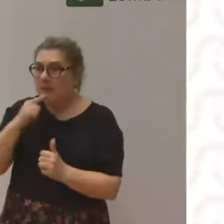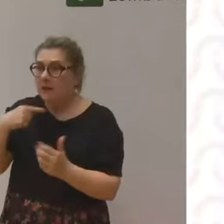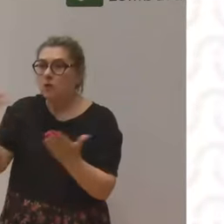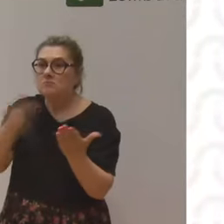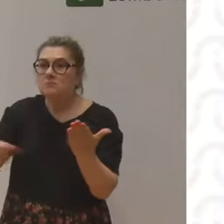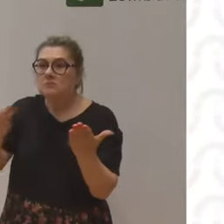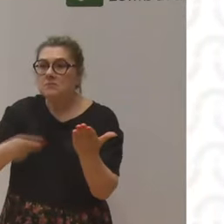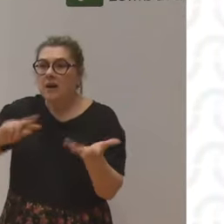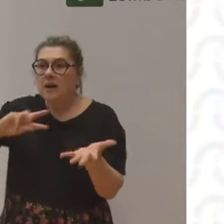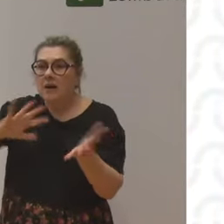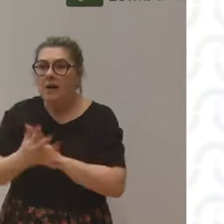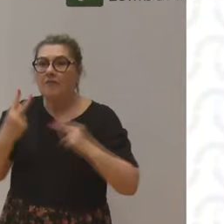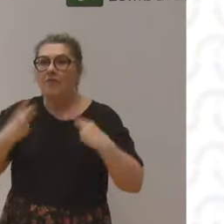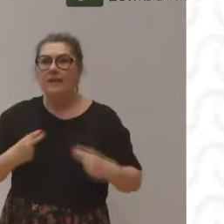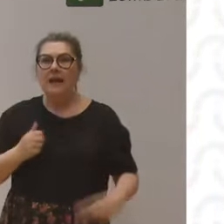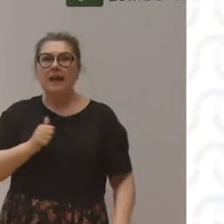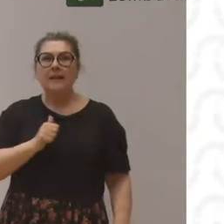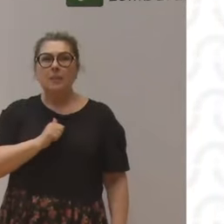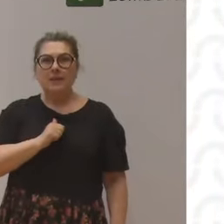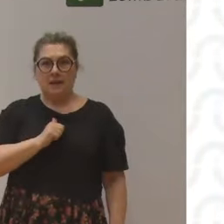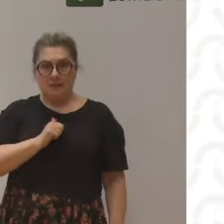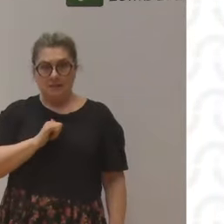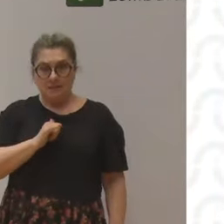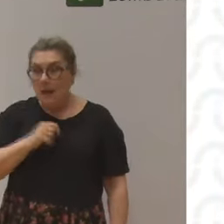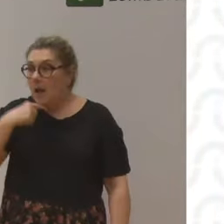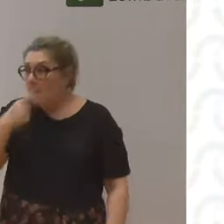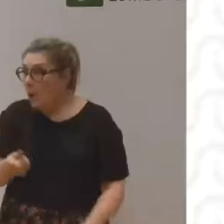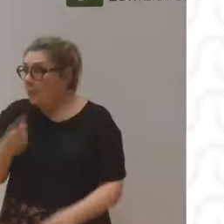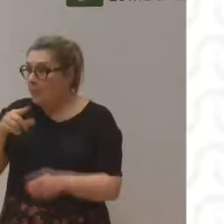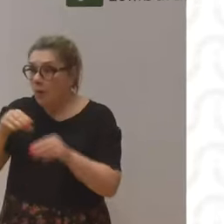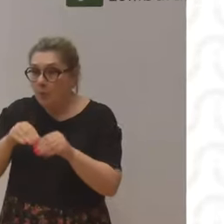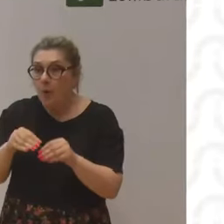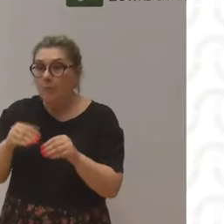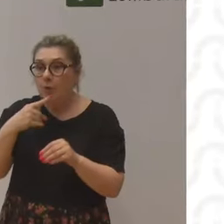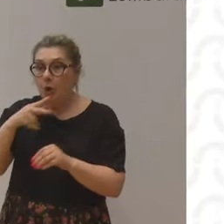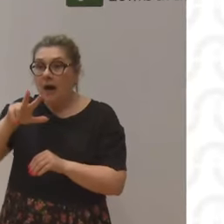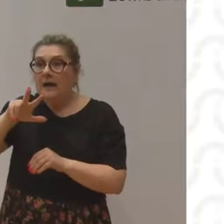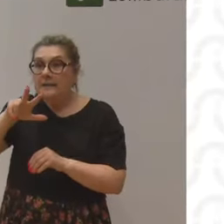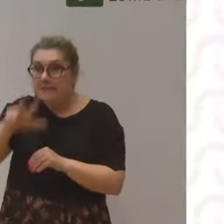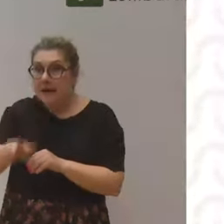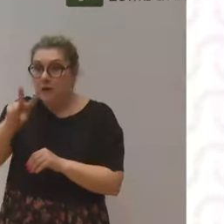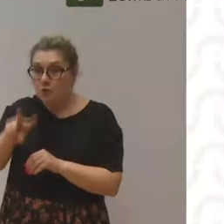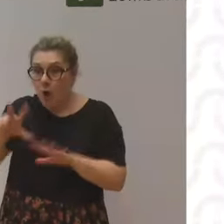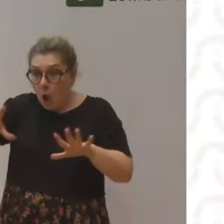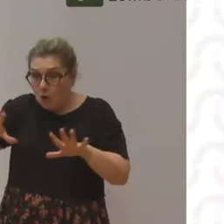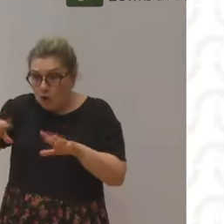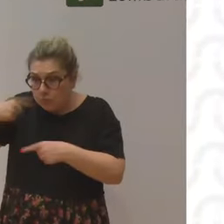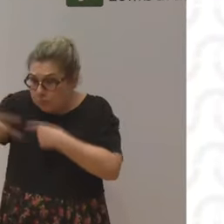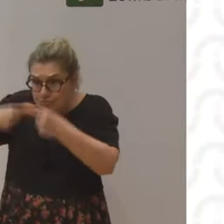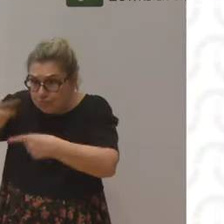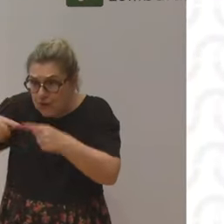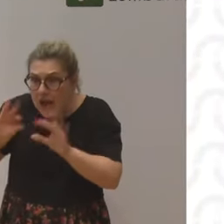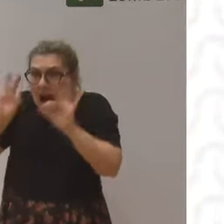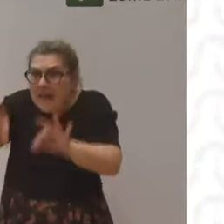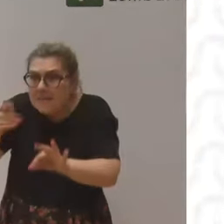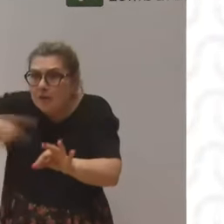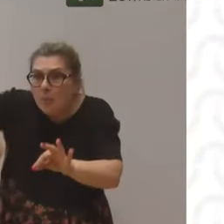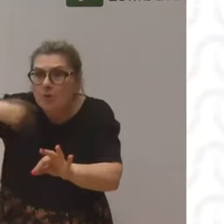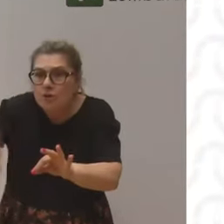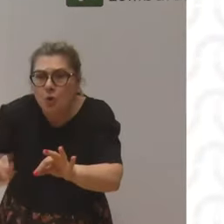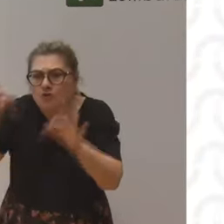indipendente, ripeto, un'applicazione costante della 328 permetterebbe di arrivare al dopo di noi avendo già